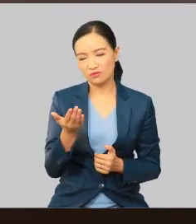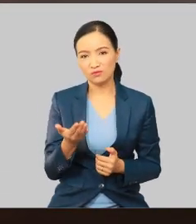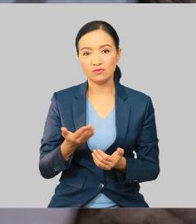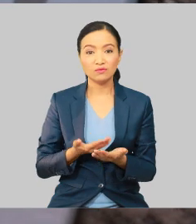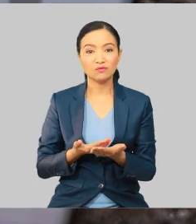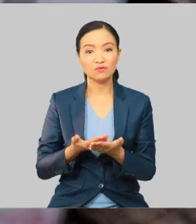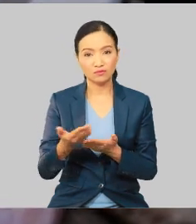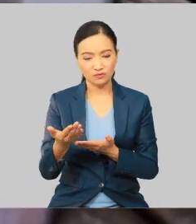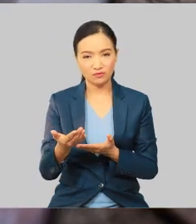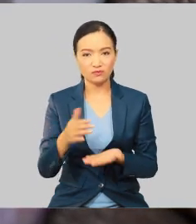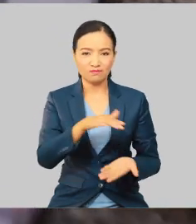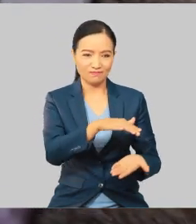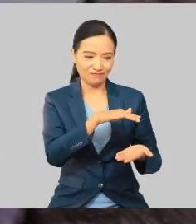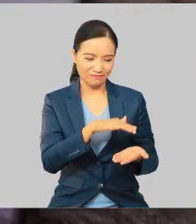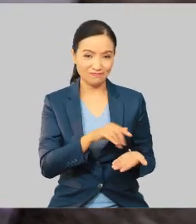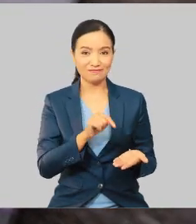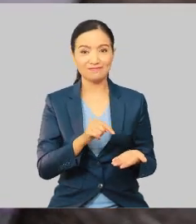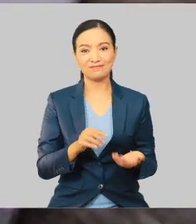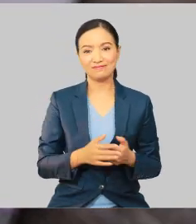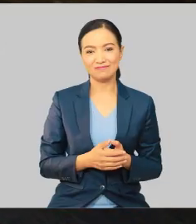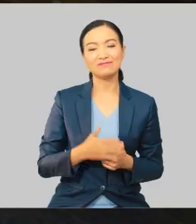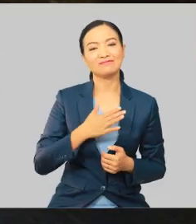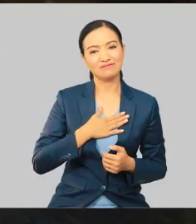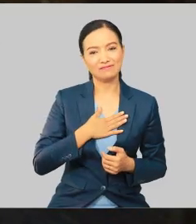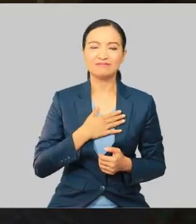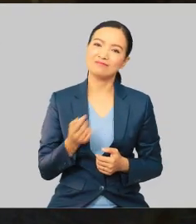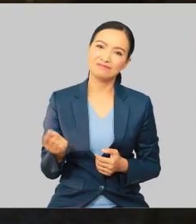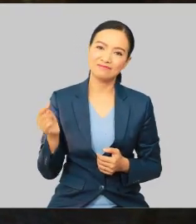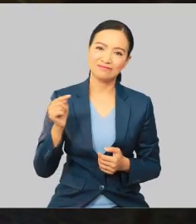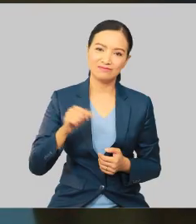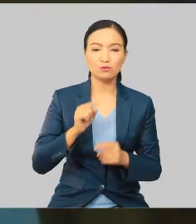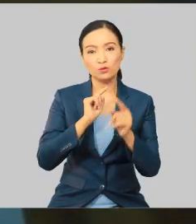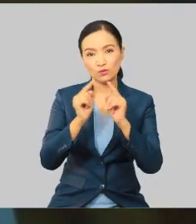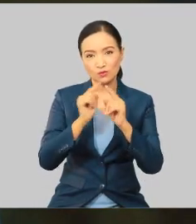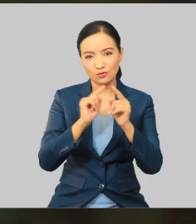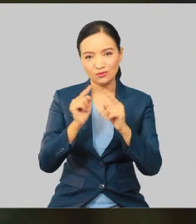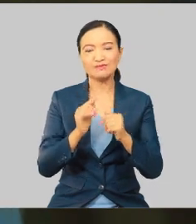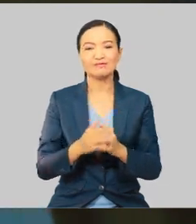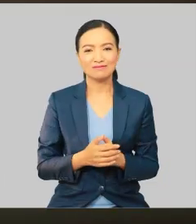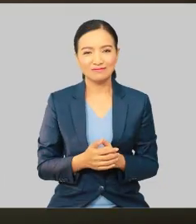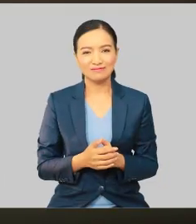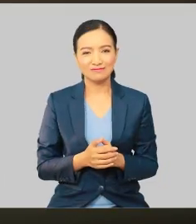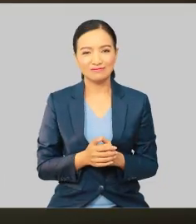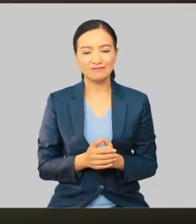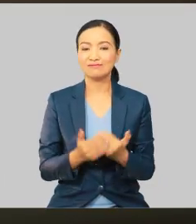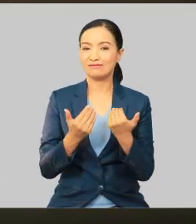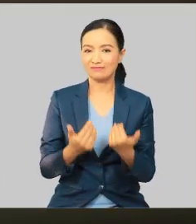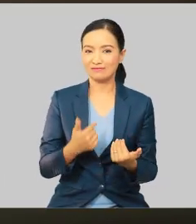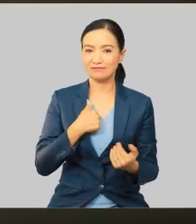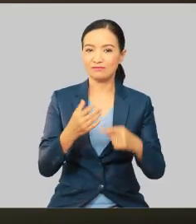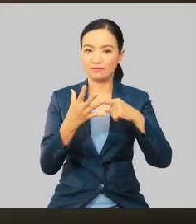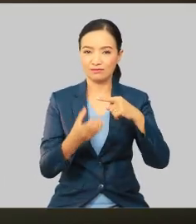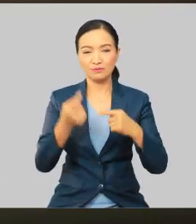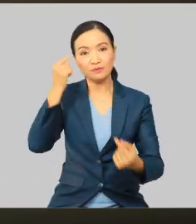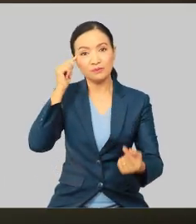ครับแล้วก็ได้มาไว้ในครอบของยิ่งทำให้เราเนี่ยอยากจะเดินทางมาคุยใกล้ ๆก็ช่วงนี้องุ่นมีเป้